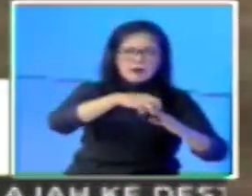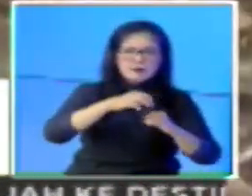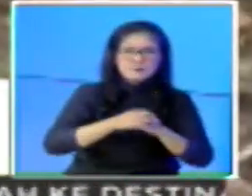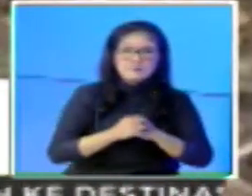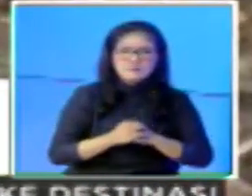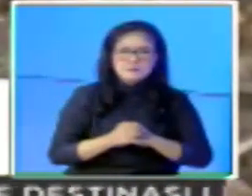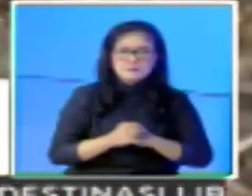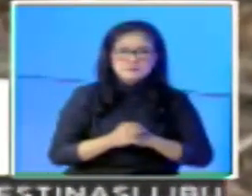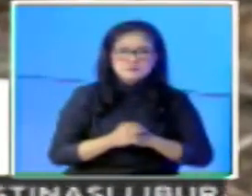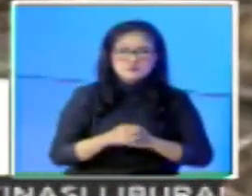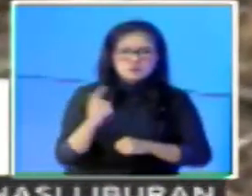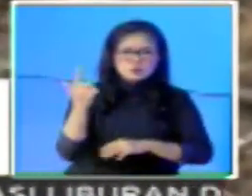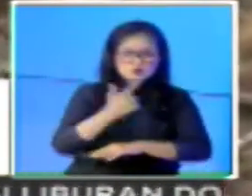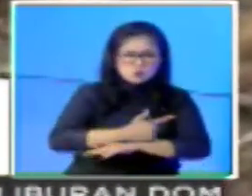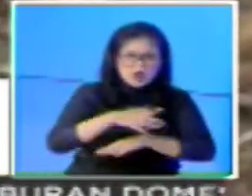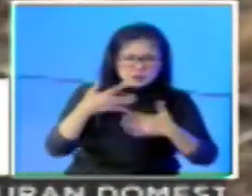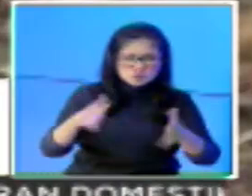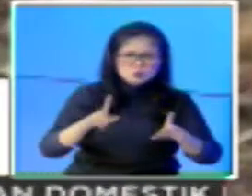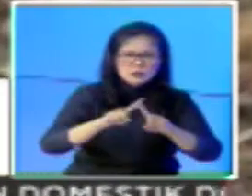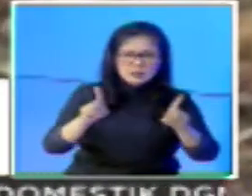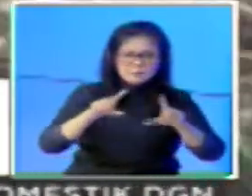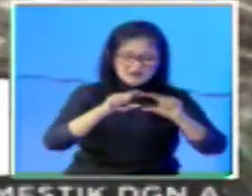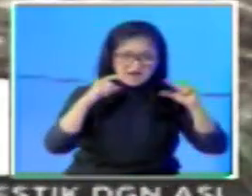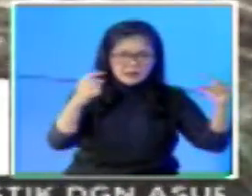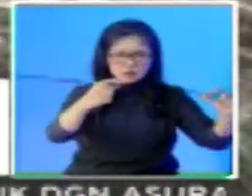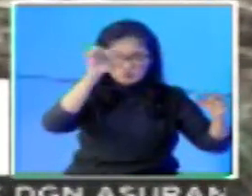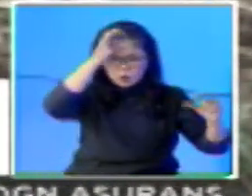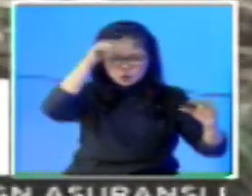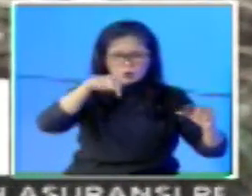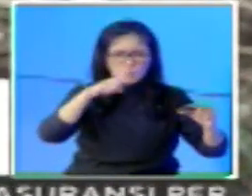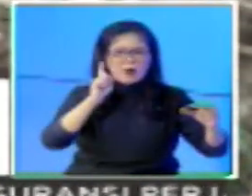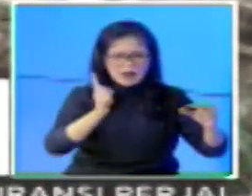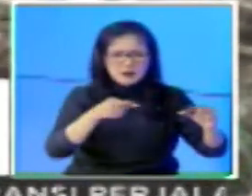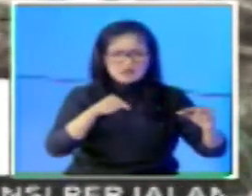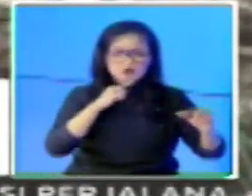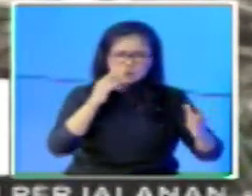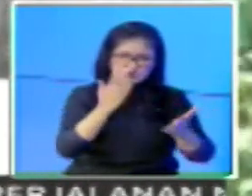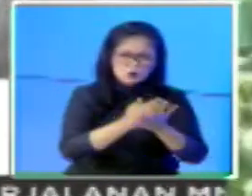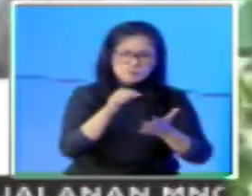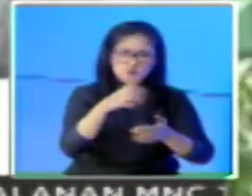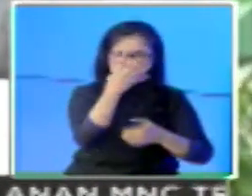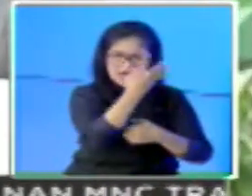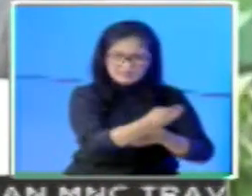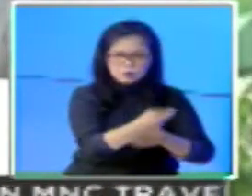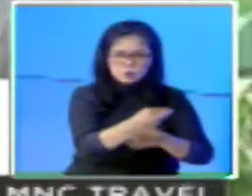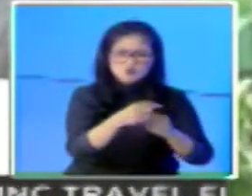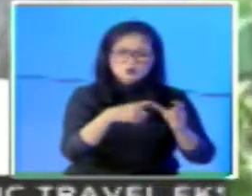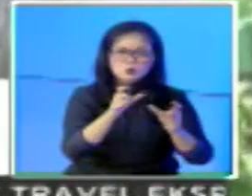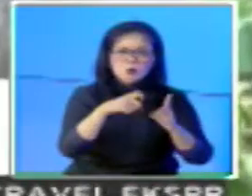Masuk hari ketujuh, garis polisi masih terpasang di 7 rumah warga dan sebuah madrasah yang rusak di Kampung Cihandelem, Sukamulya,